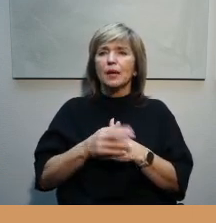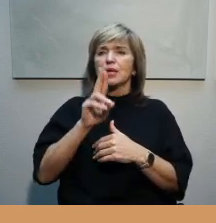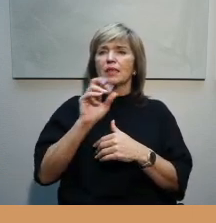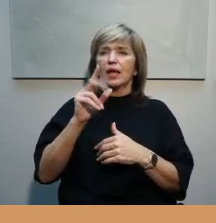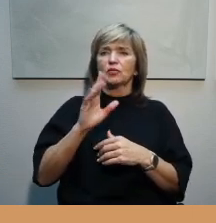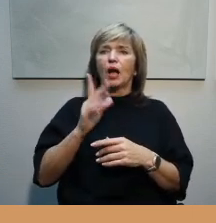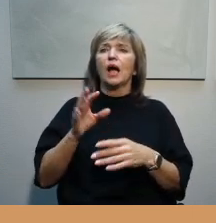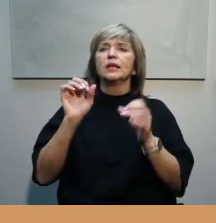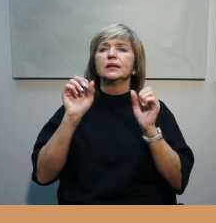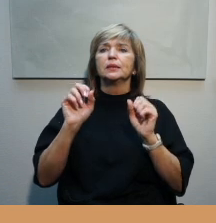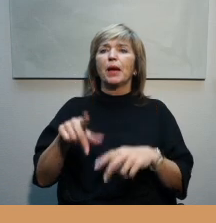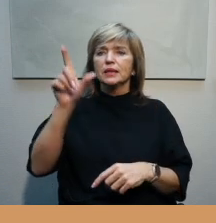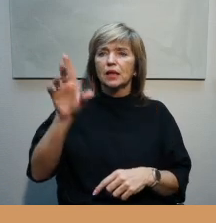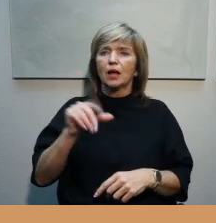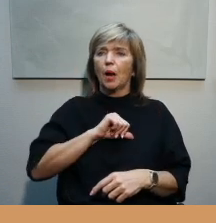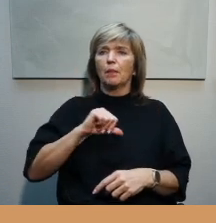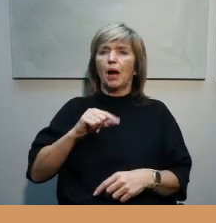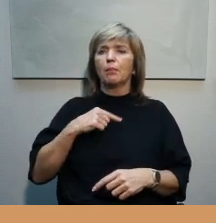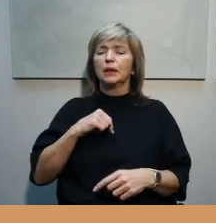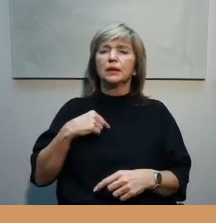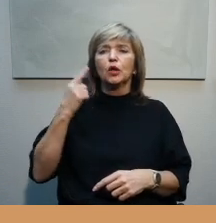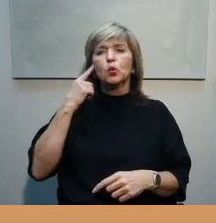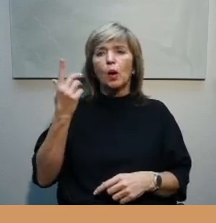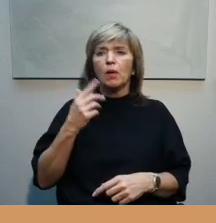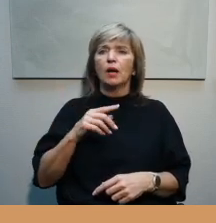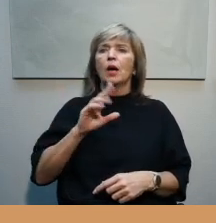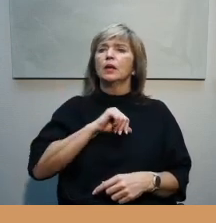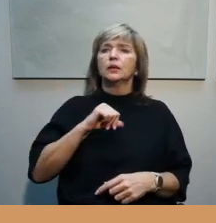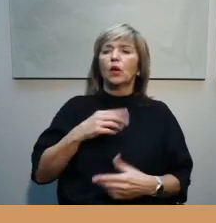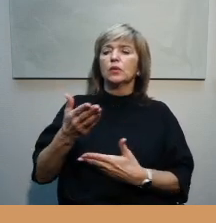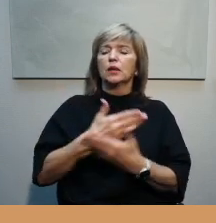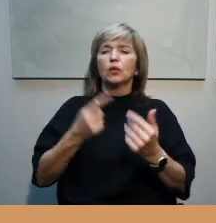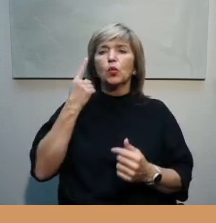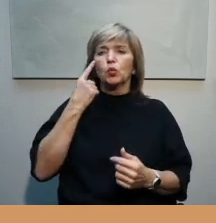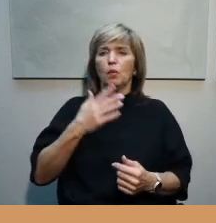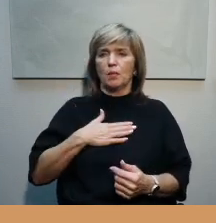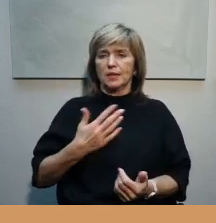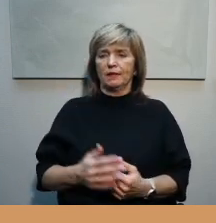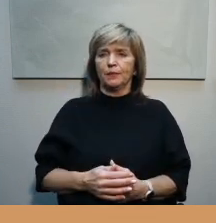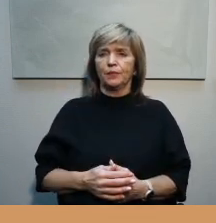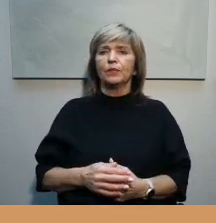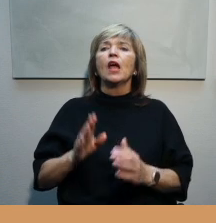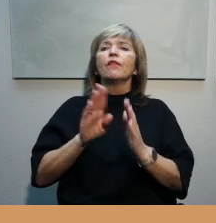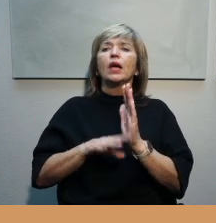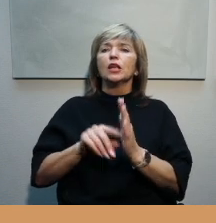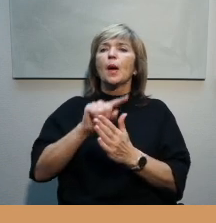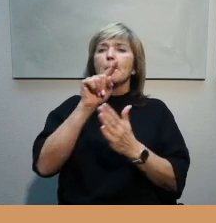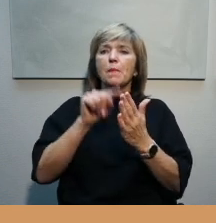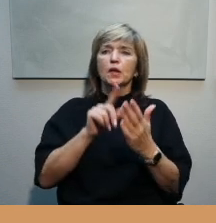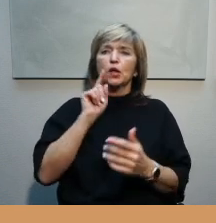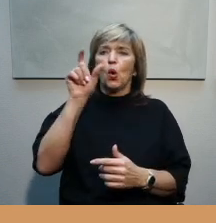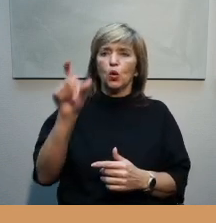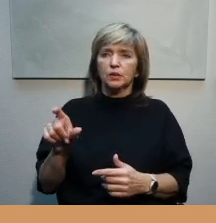kā speciālists ar sevi domā, kā viņš domā par savu sadarbību ar jaunieti. Vienkārši pajautāt tam